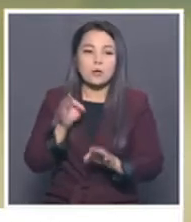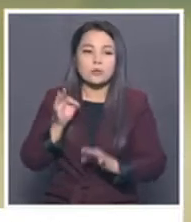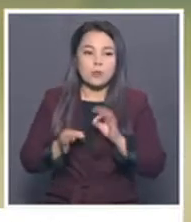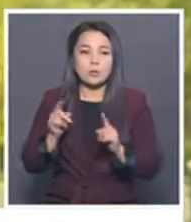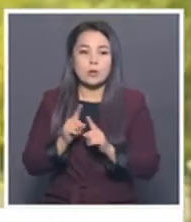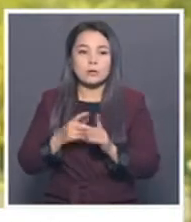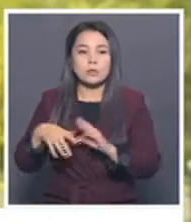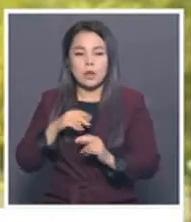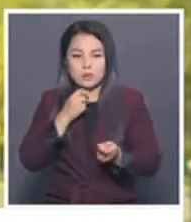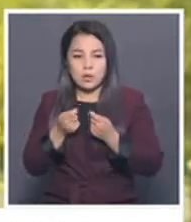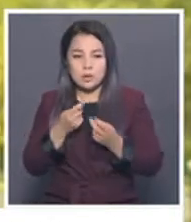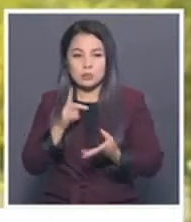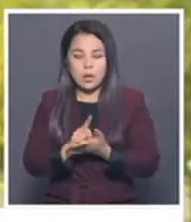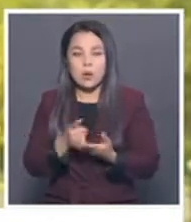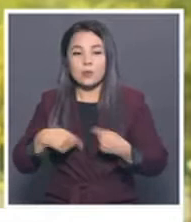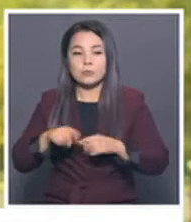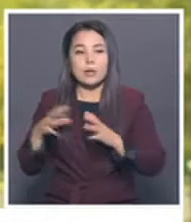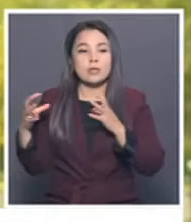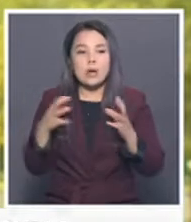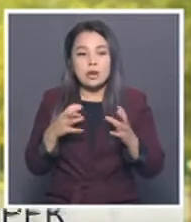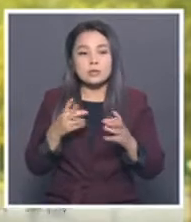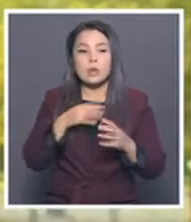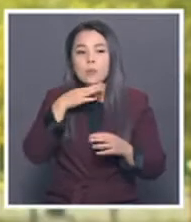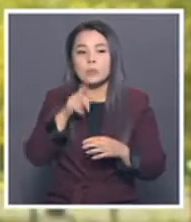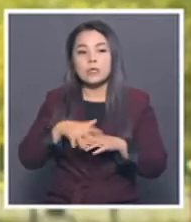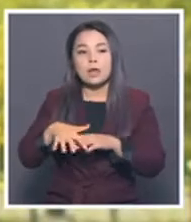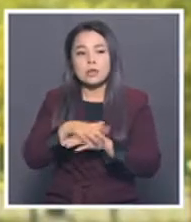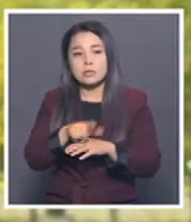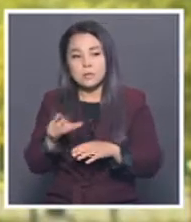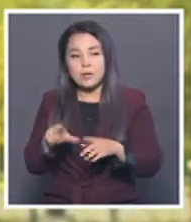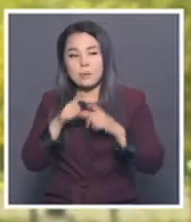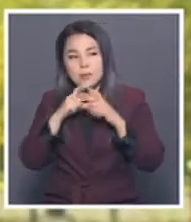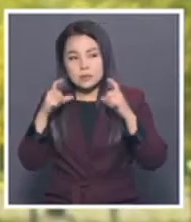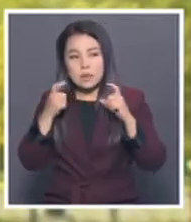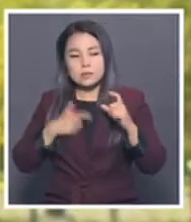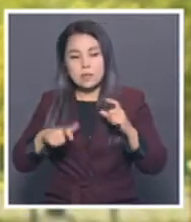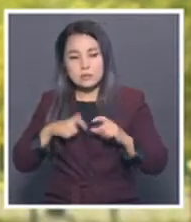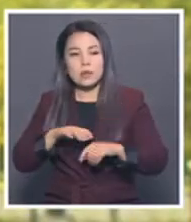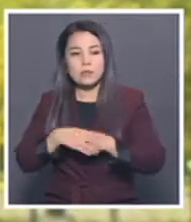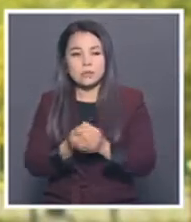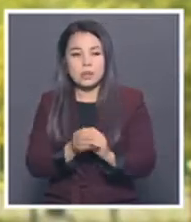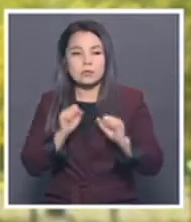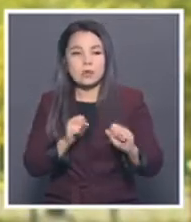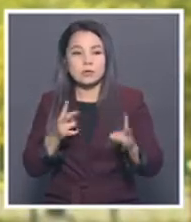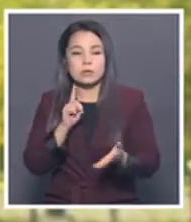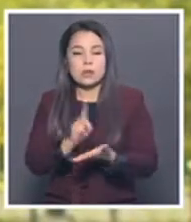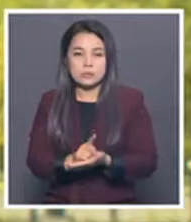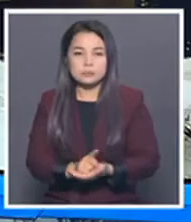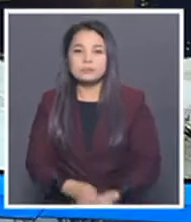жүруге тырысамыз. Қоғамдық орындарда адам көп жүретін жерде маска тағып, антисептиктерді қолданып жүру абзал болады деп ойлаймын.